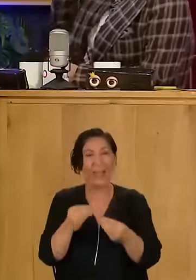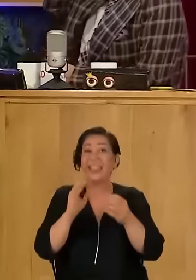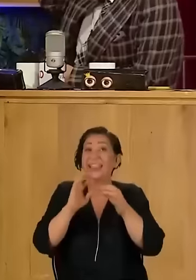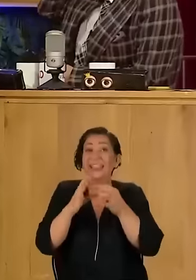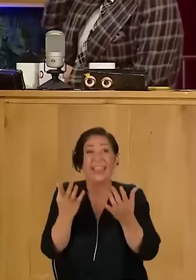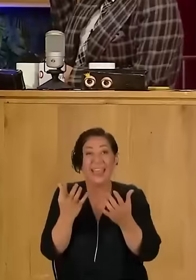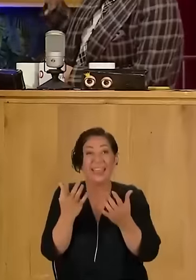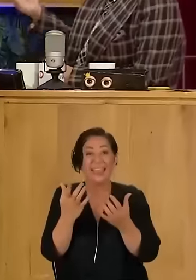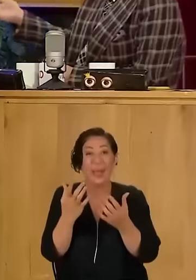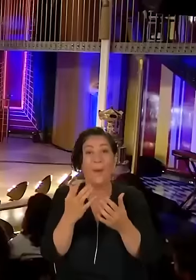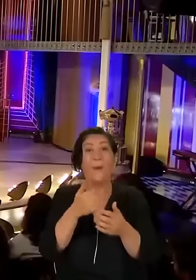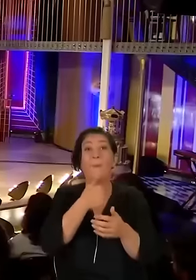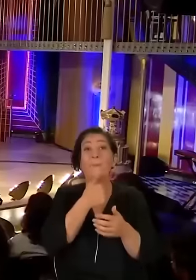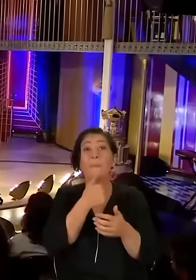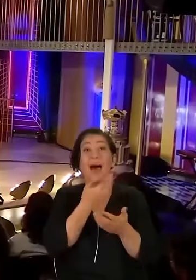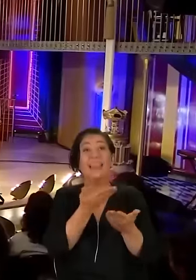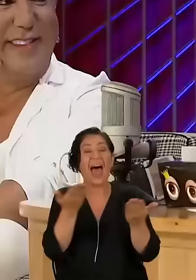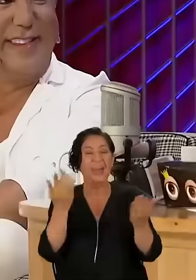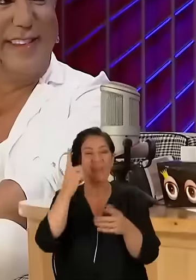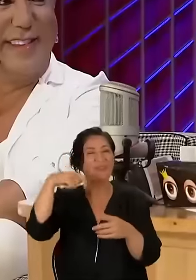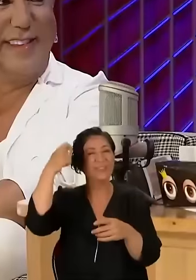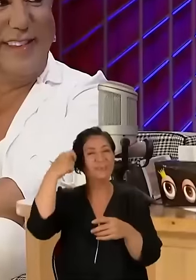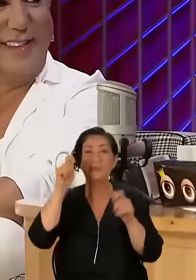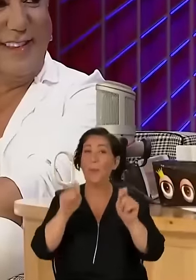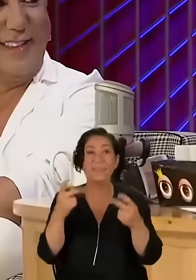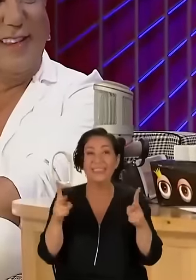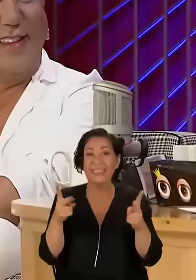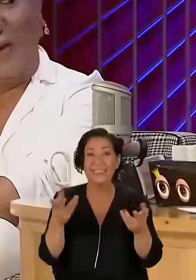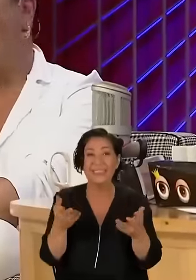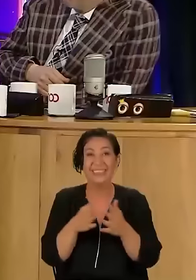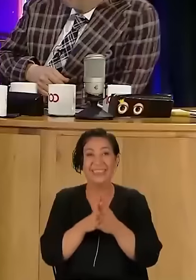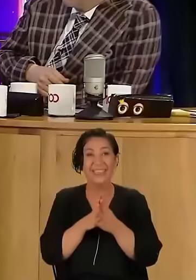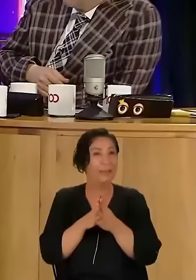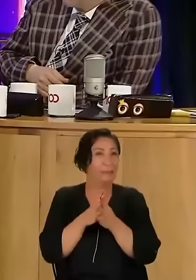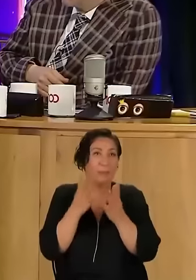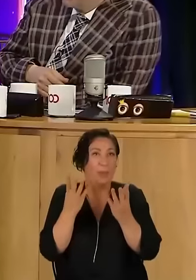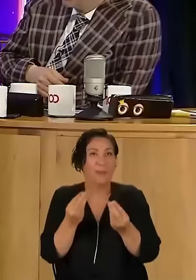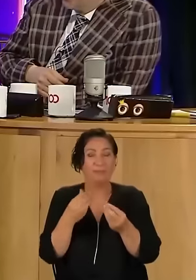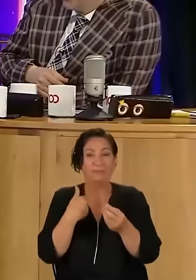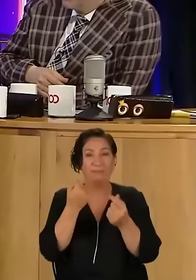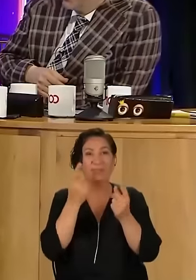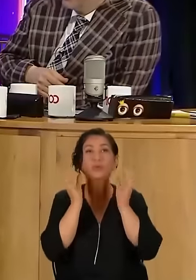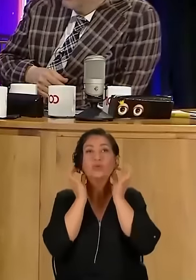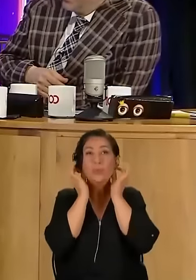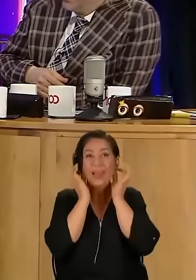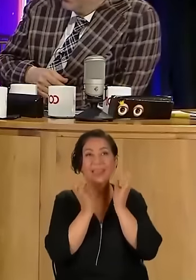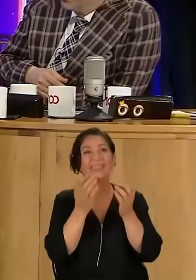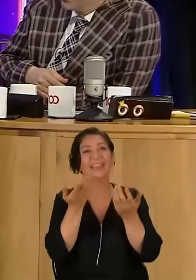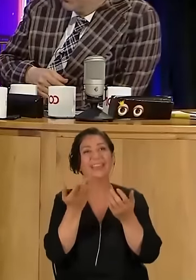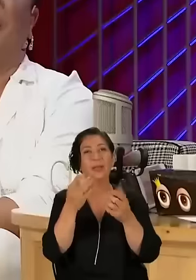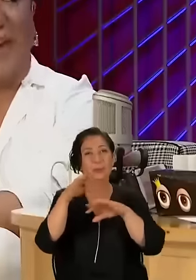niye tatil? Hatta Babalar diye bir film bile çekebiliriz. Neden olmasın? Bana biraz küpelerinden